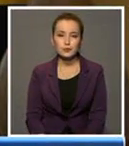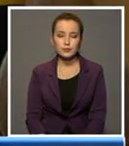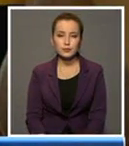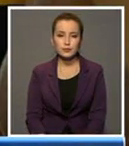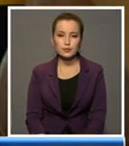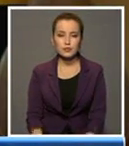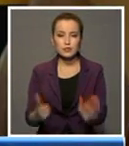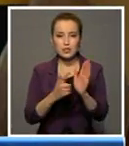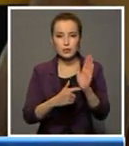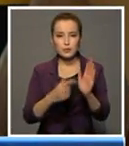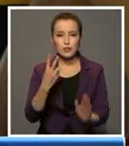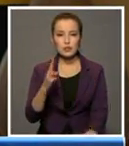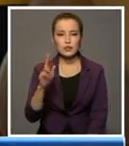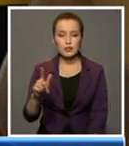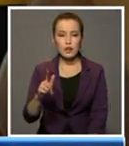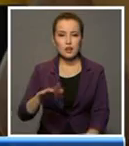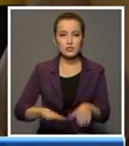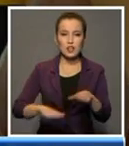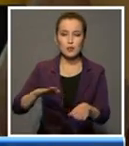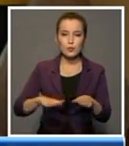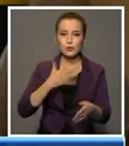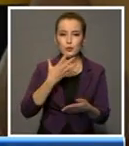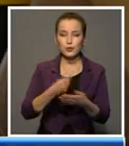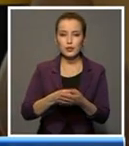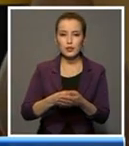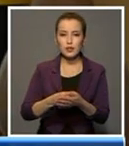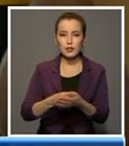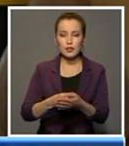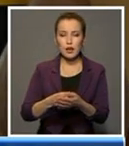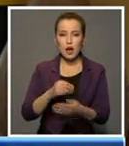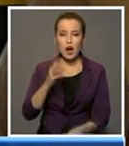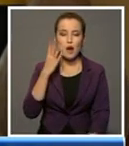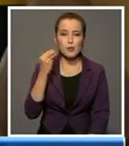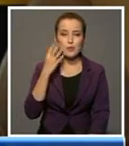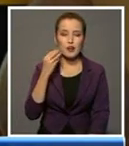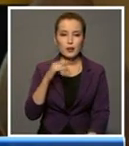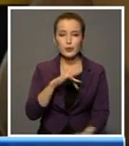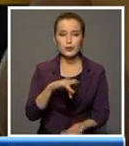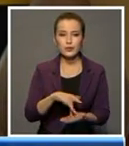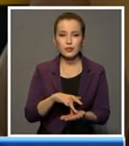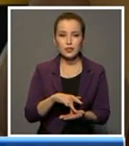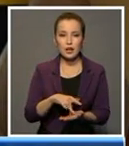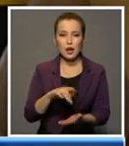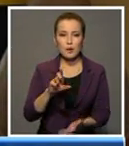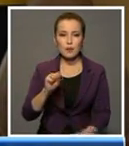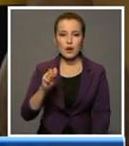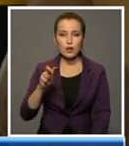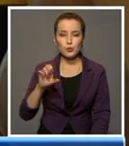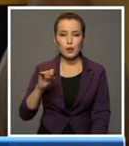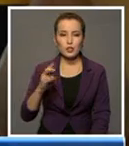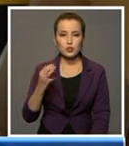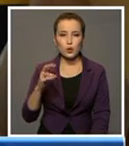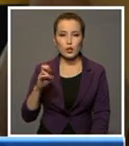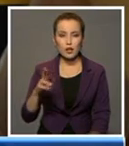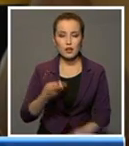72 кг салмақта. Осы өзіміздің мемлекетте Алматыда балуан шолақ спорт кешенінде